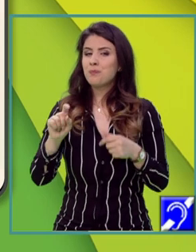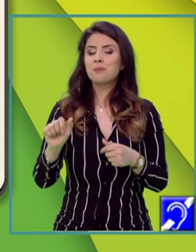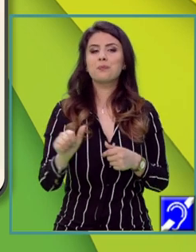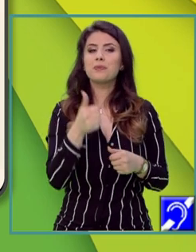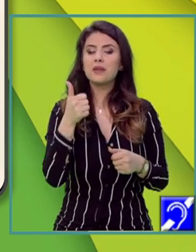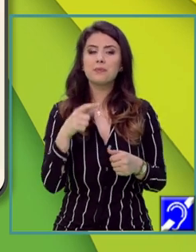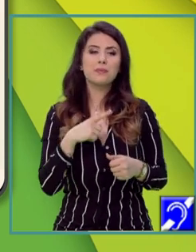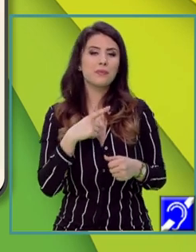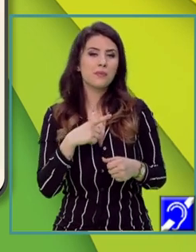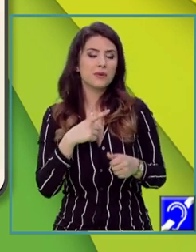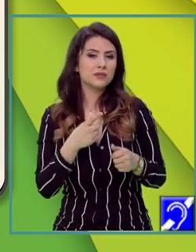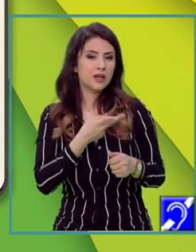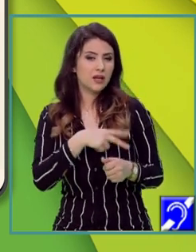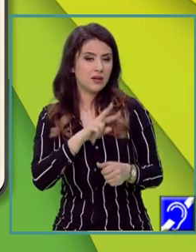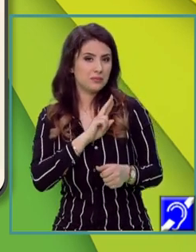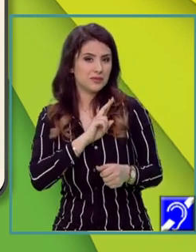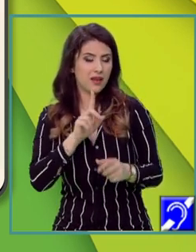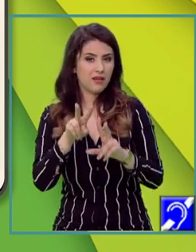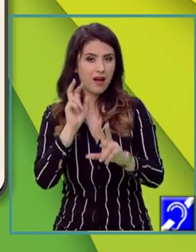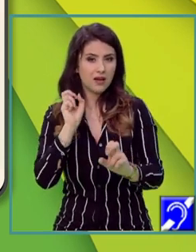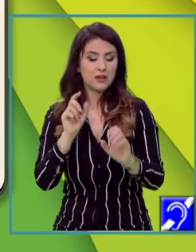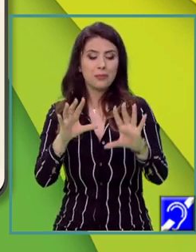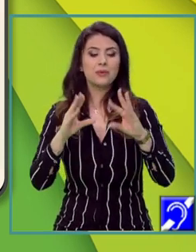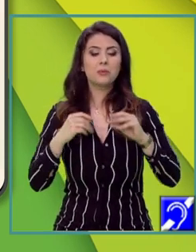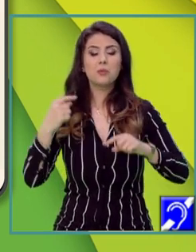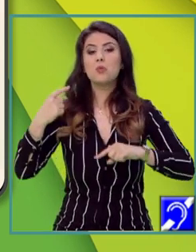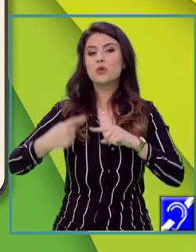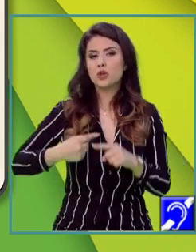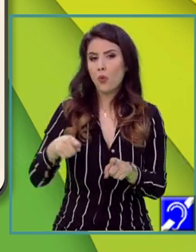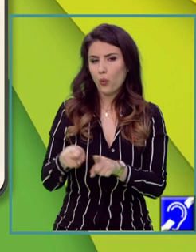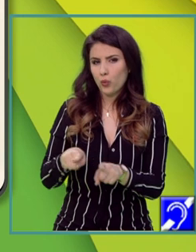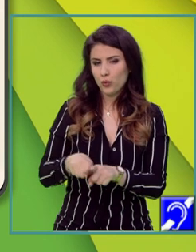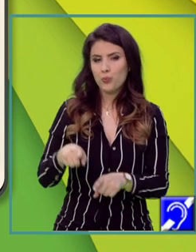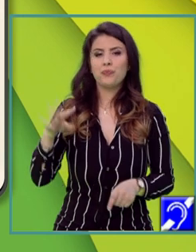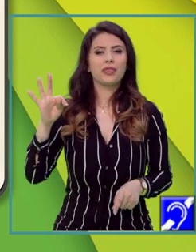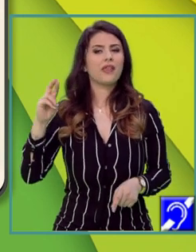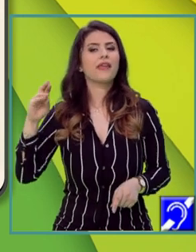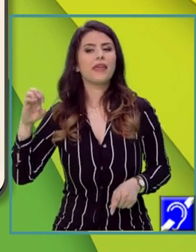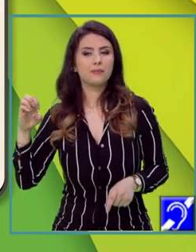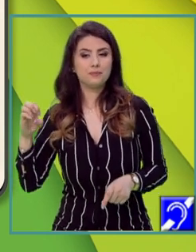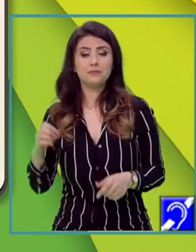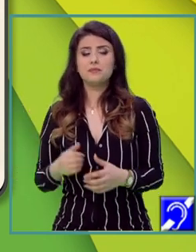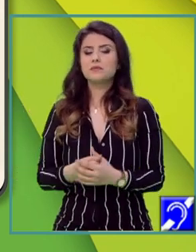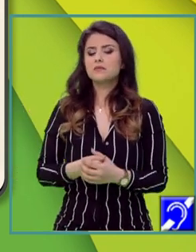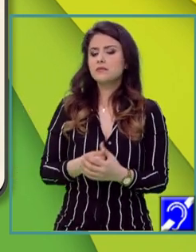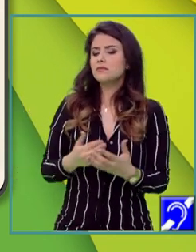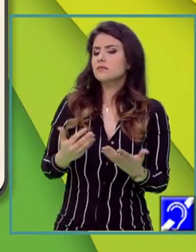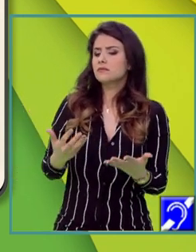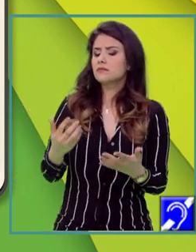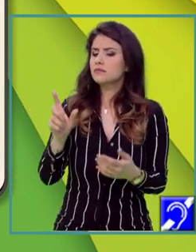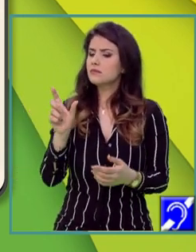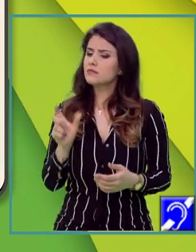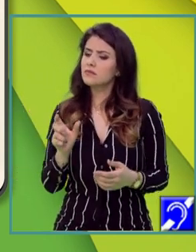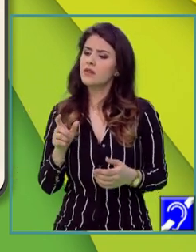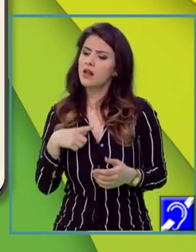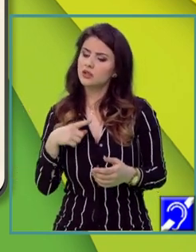aceea de dinainte a primirii moștenirii de la unchiul Tache confesiunea a retrospectivă și subiectivă a proteja misterului